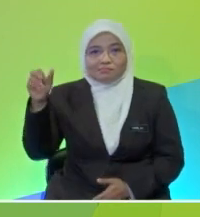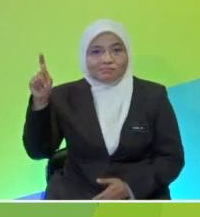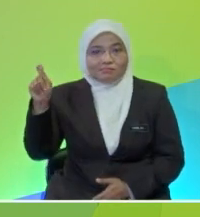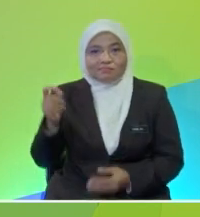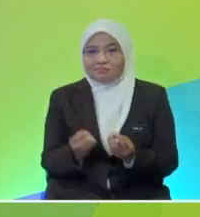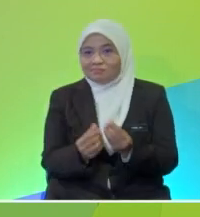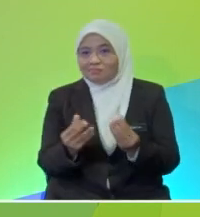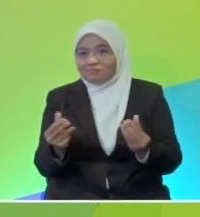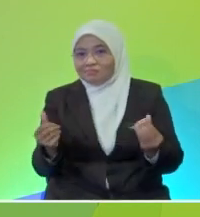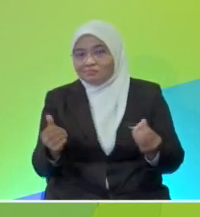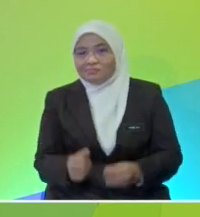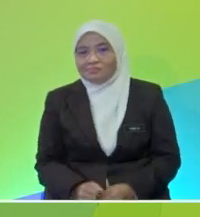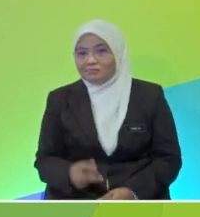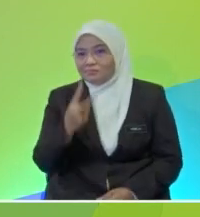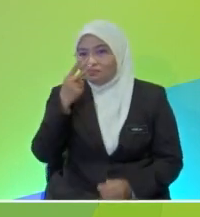tentang